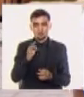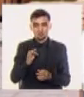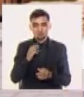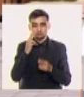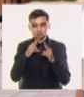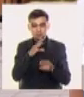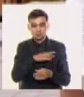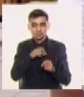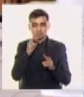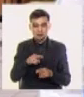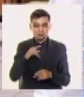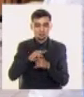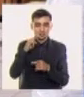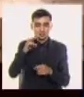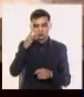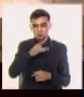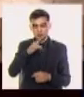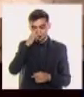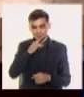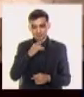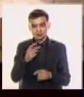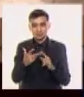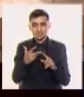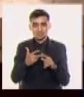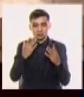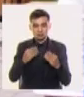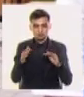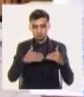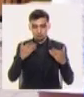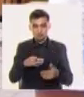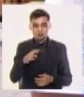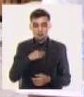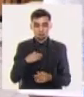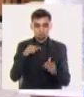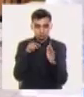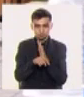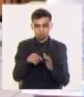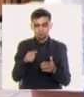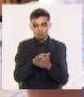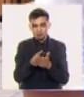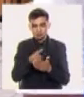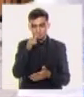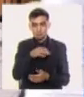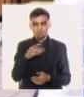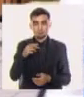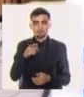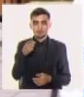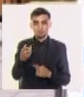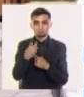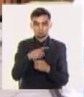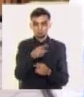Обращались в комитет авиации Республики Казахстан. Вот третий день я никак не могла их достать, пока вы не